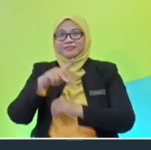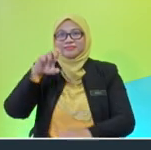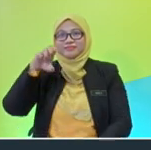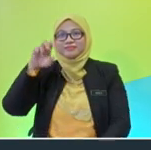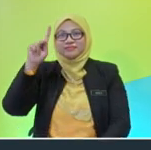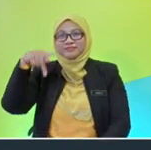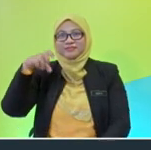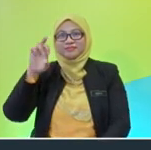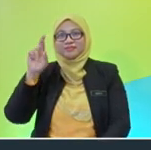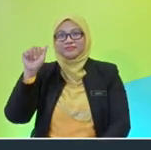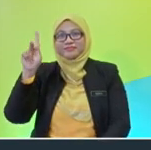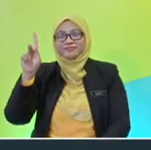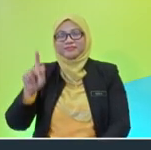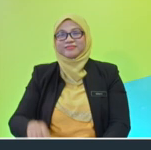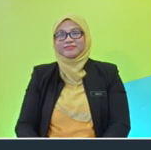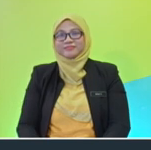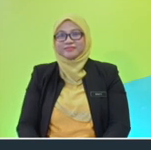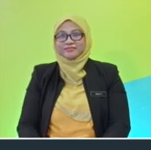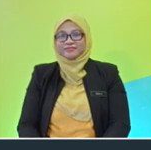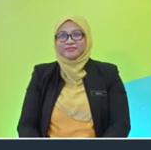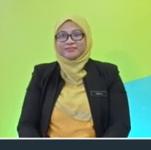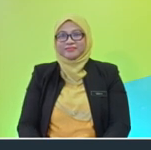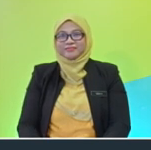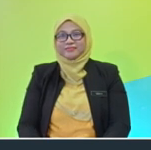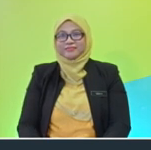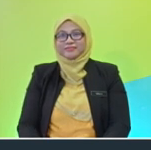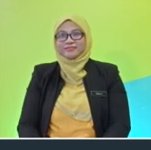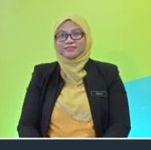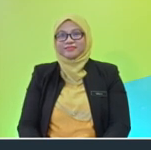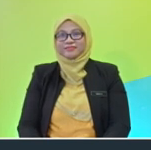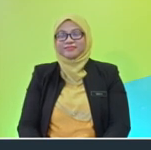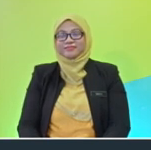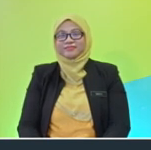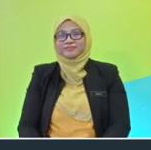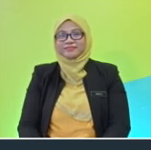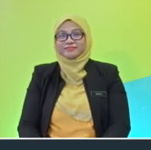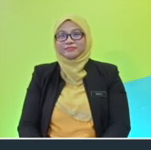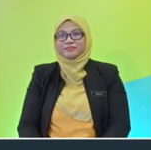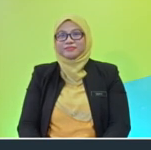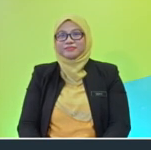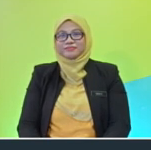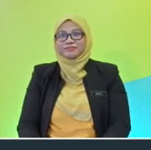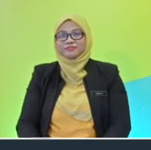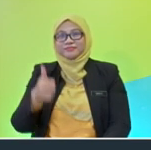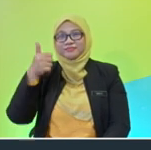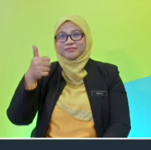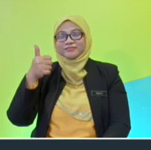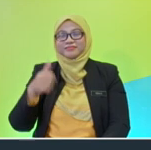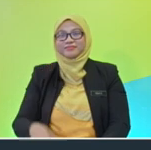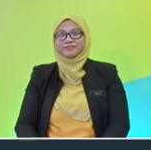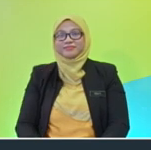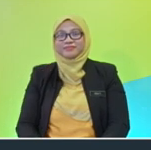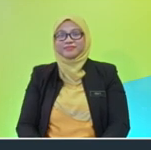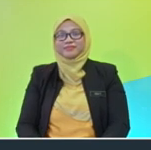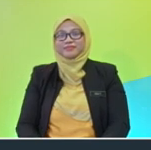Gangga negara yang terletak di negeri perak oke yang seterusnya bagus Arjuna yang seterusnya kerajaan